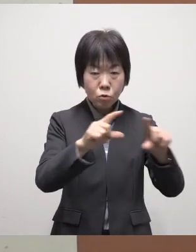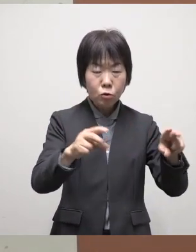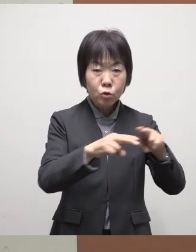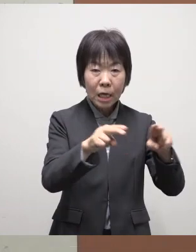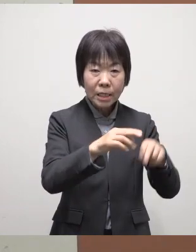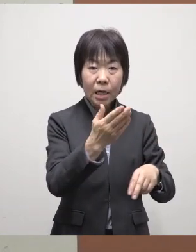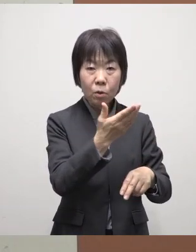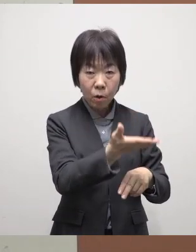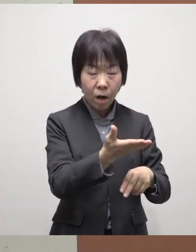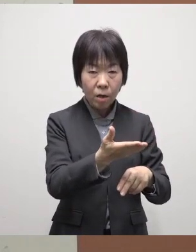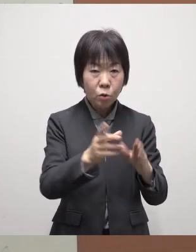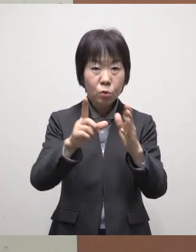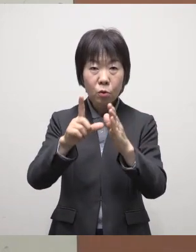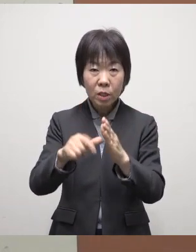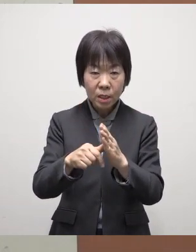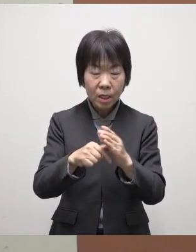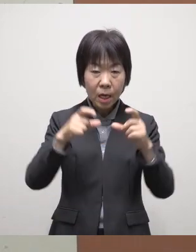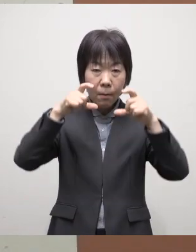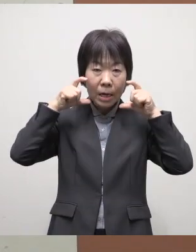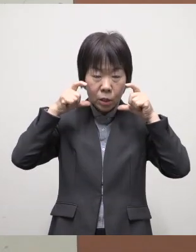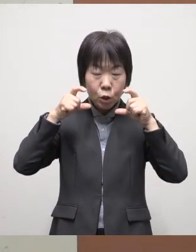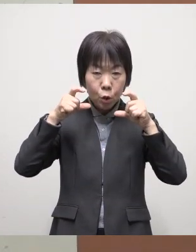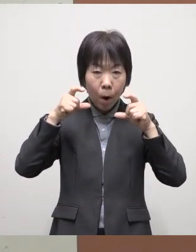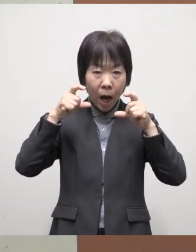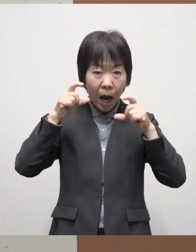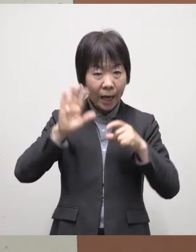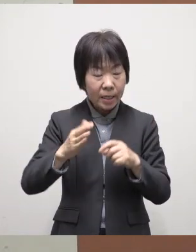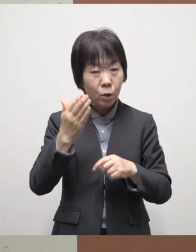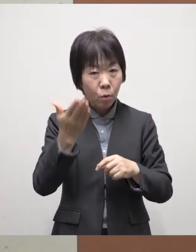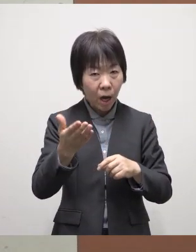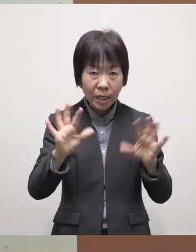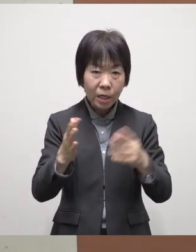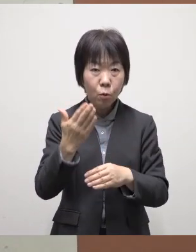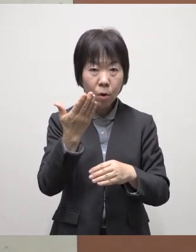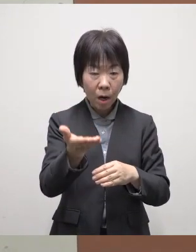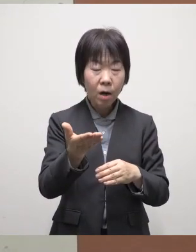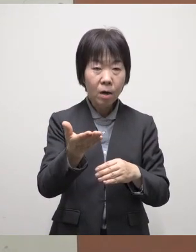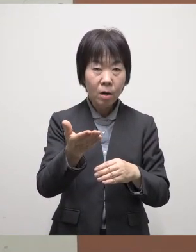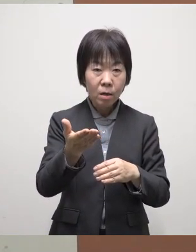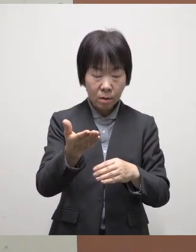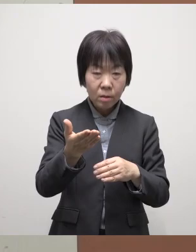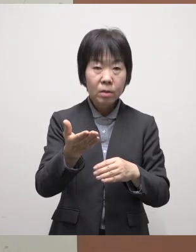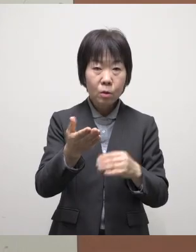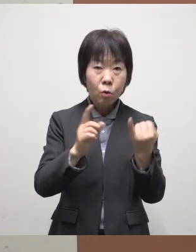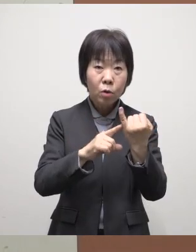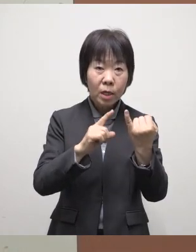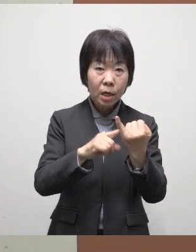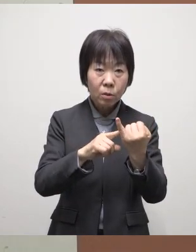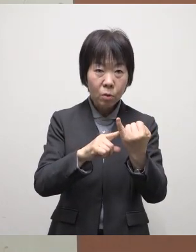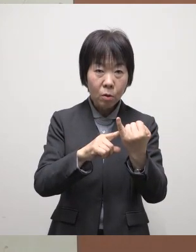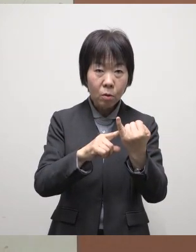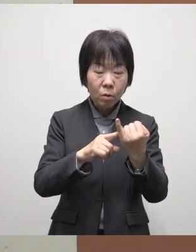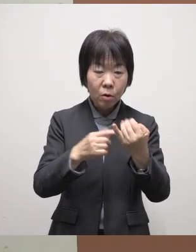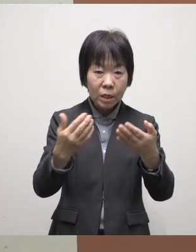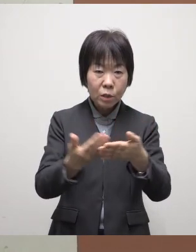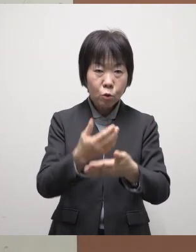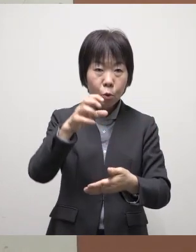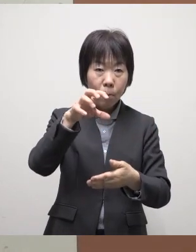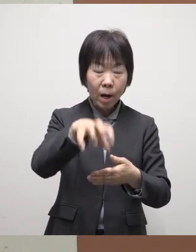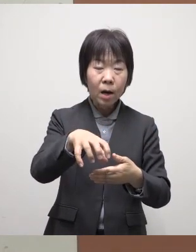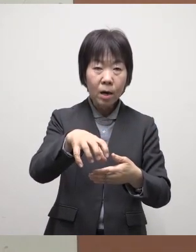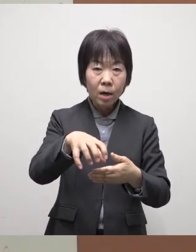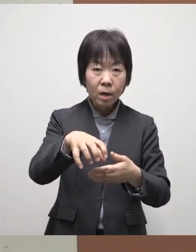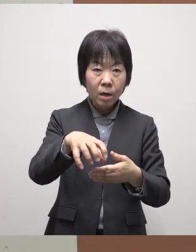それとそのそのときにマスクは着氷していたのかいい中後この方の叩いての場所なんですけれど